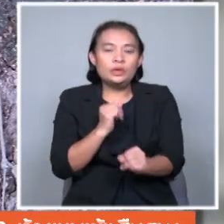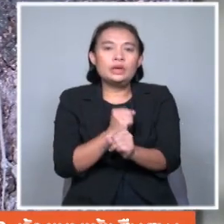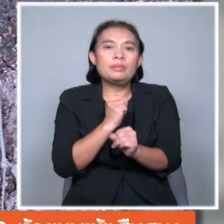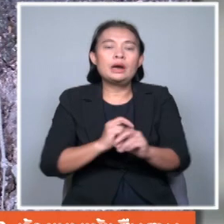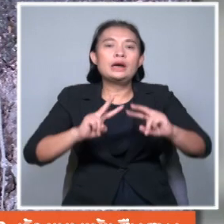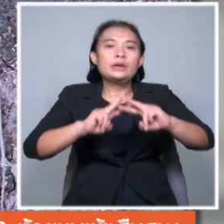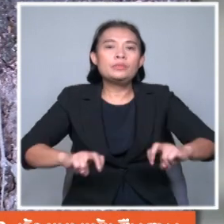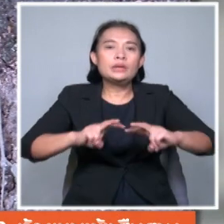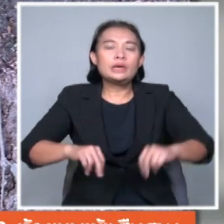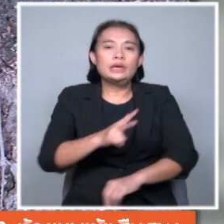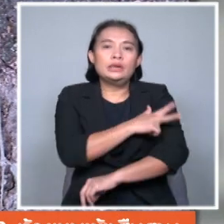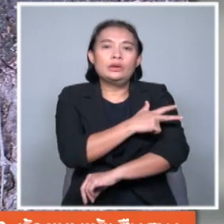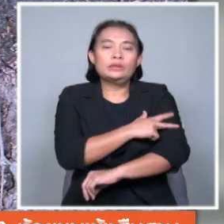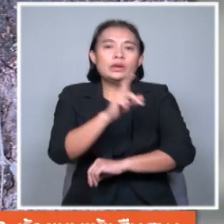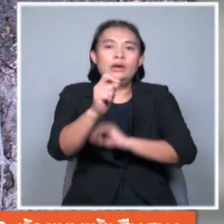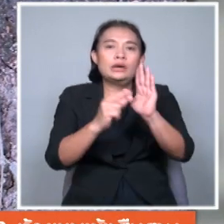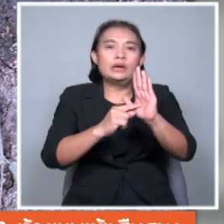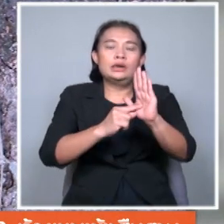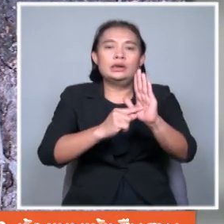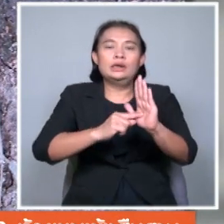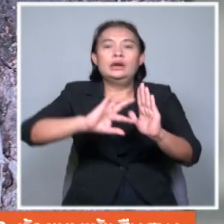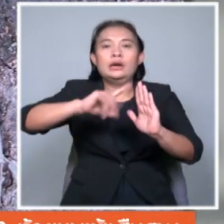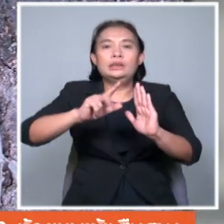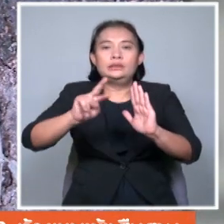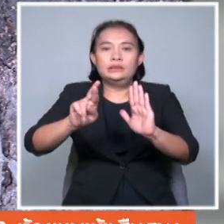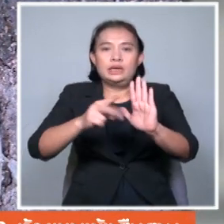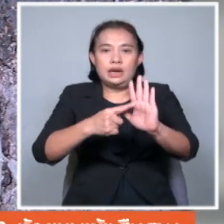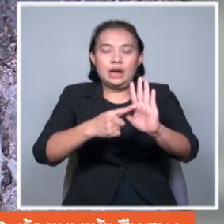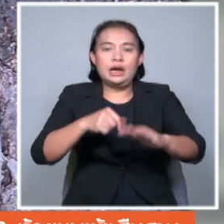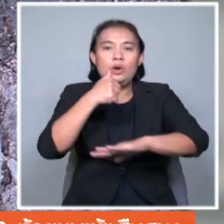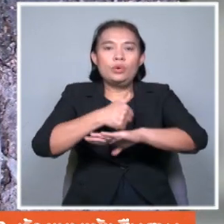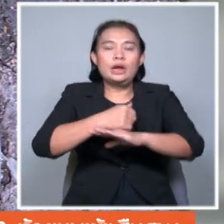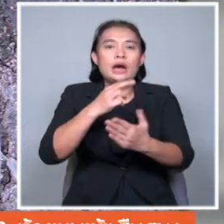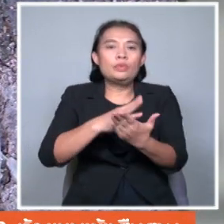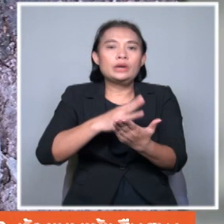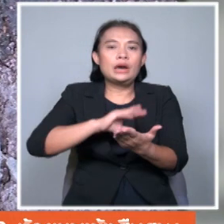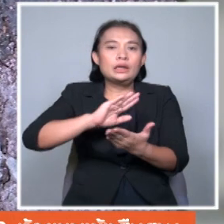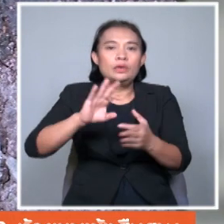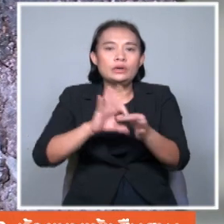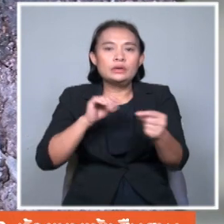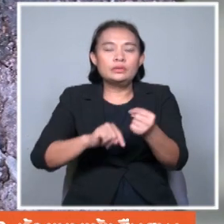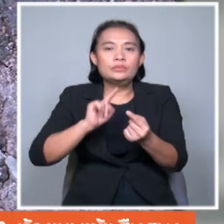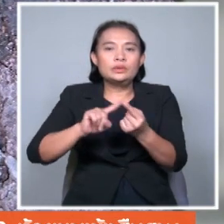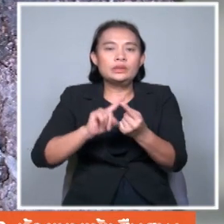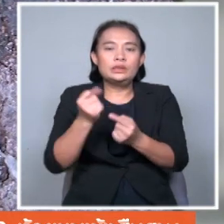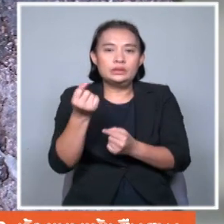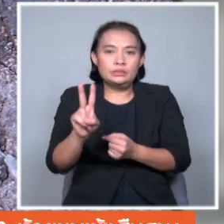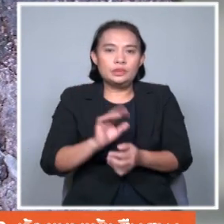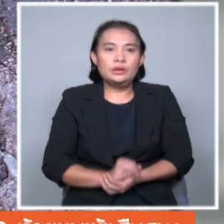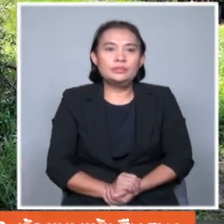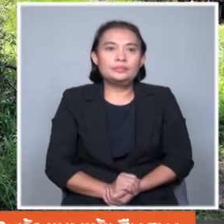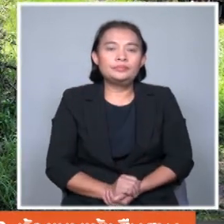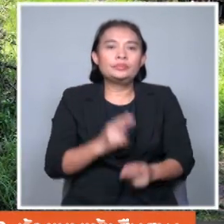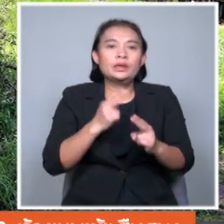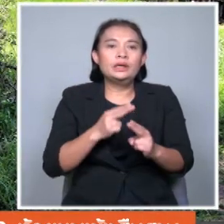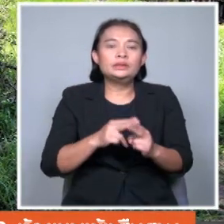งโดยดร.อัชราซิมเจริญซึ่งเป็นหัวหน้ากลุ่มงานวิชาการสำนักบริหารพื้นที่อนุรักษ์12และสมโภชดวง